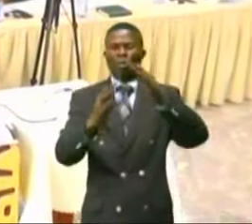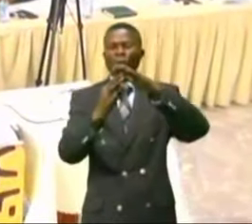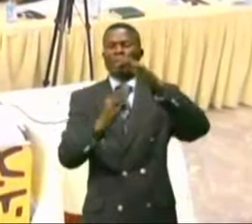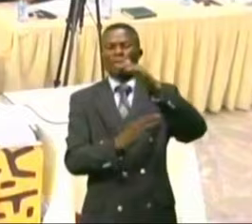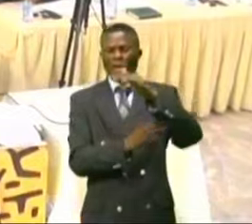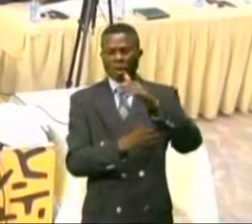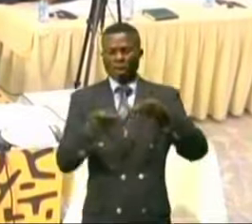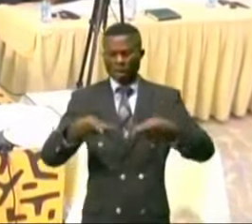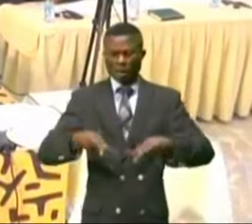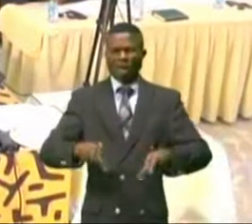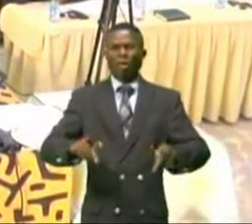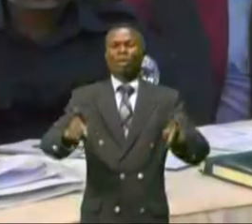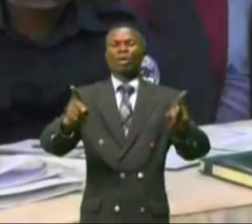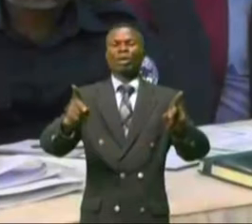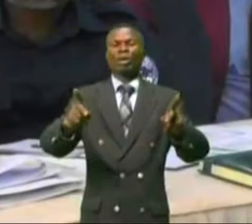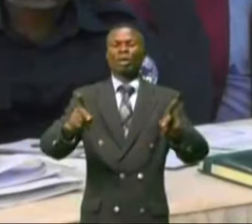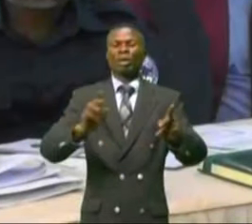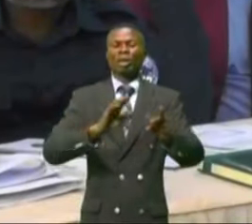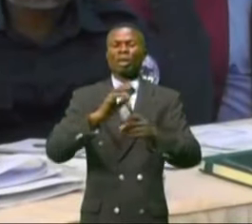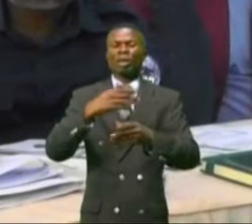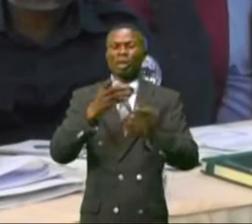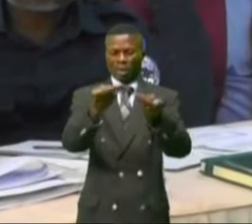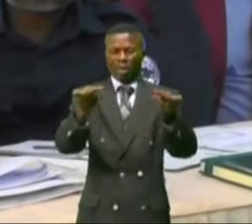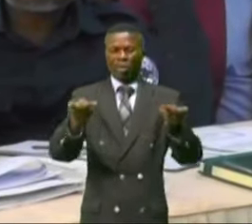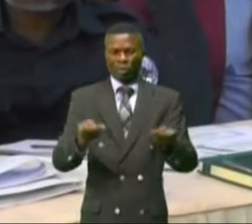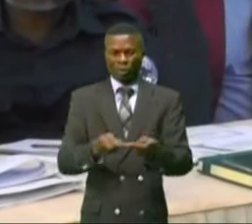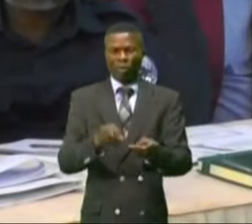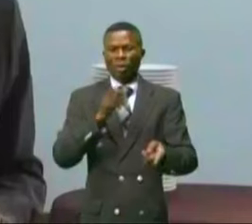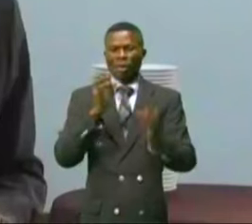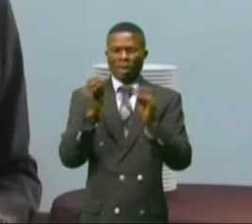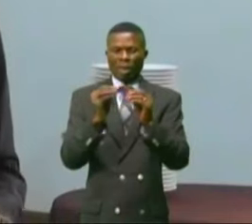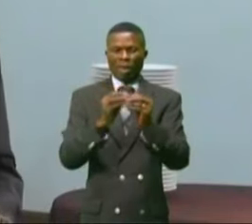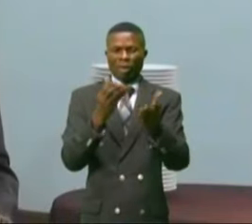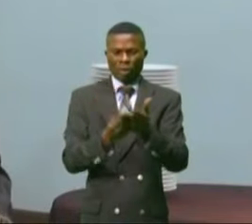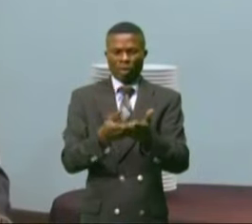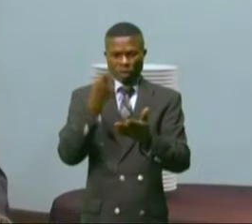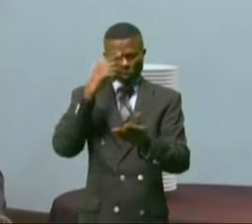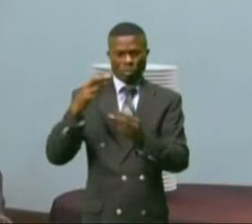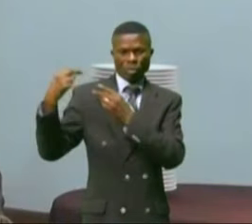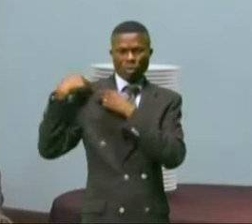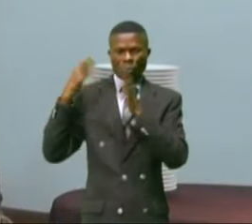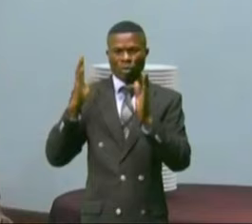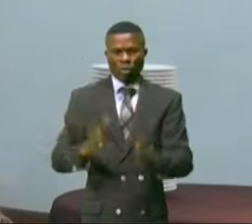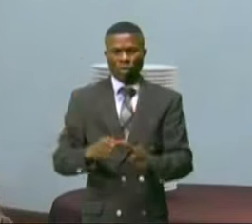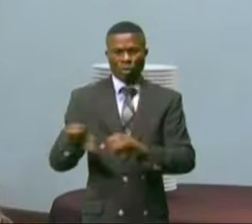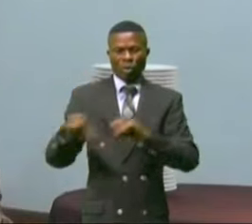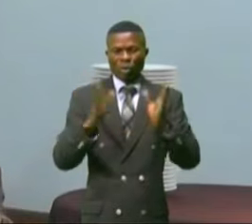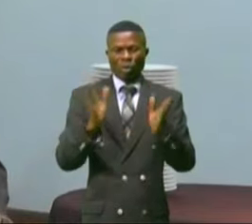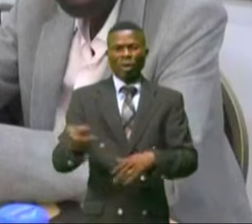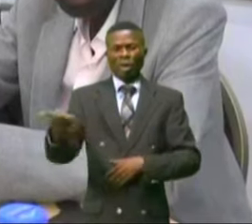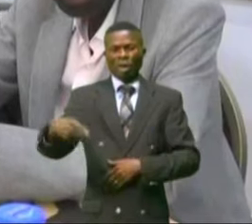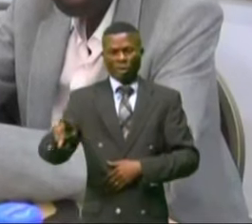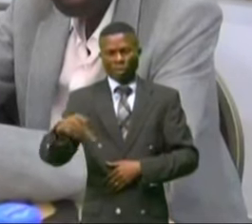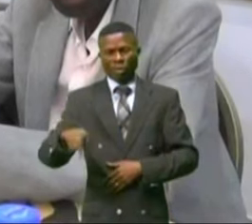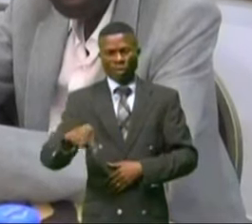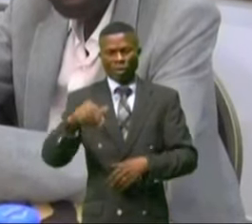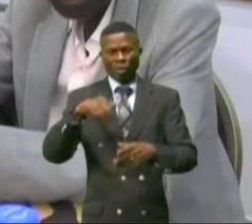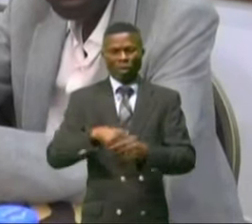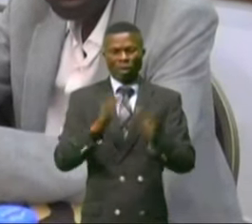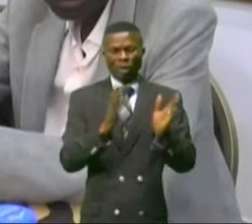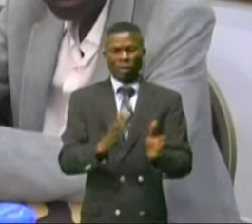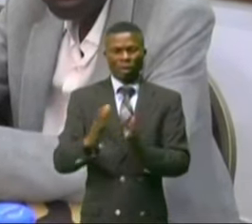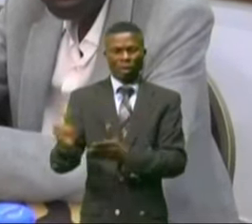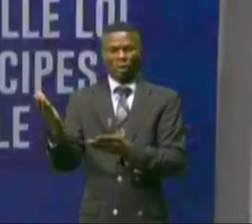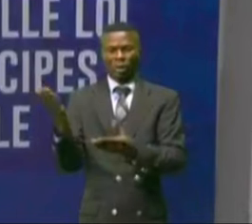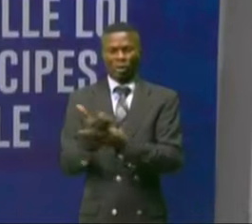a permis de circonscrire les cadres de ces assises quant à la responsabilité des acteurs provinciaux dans